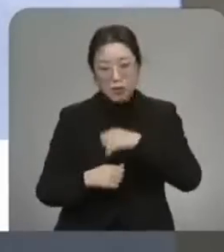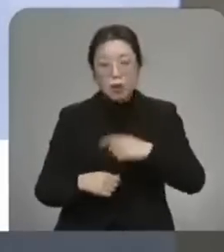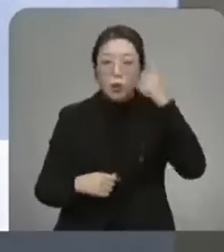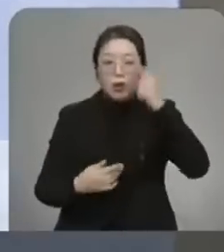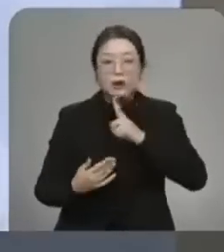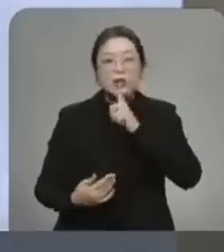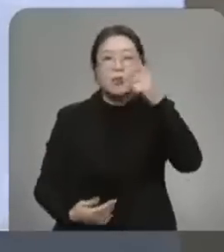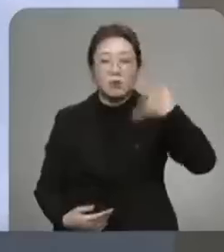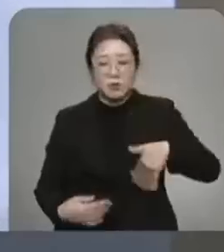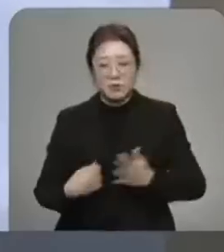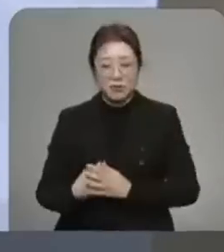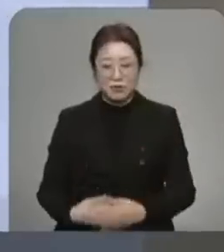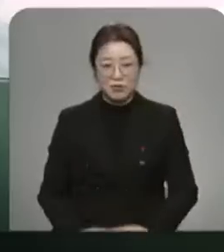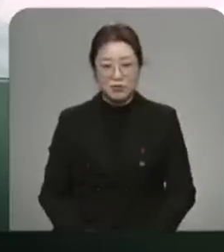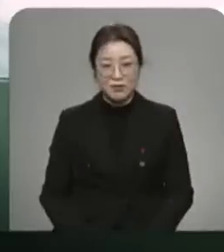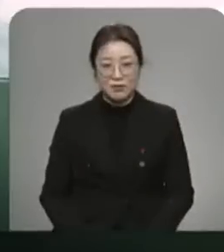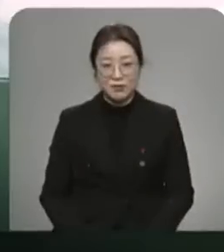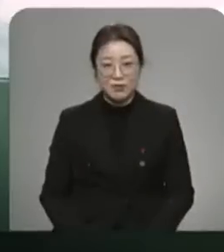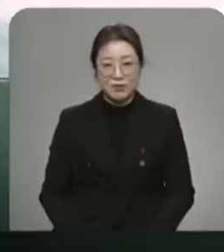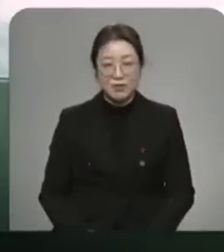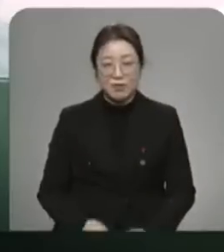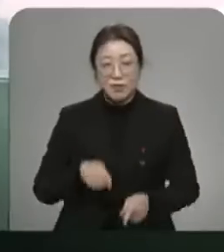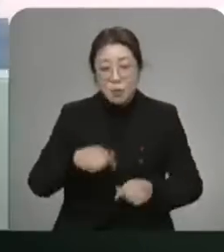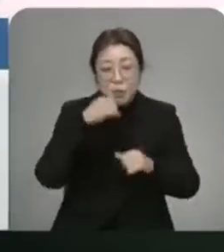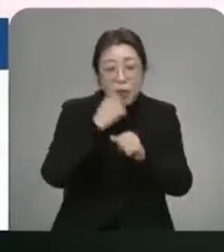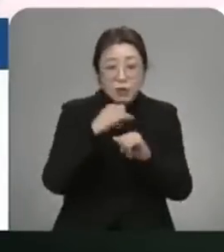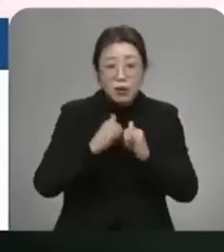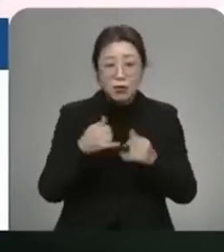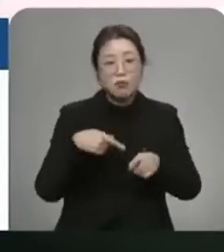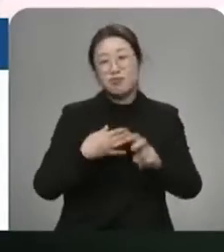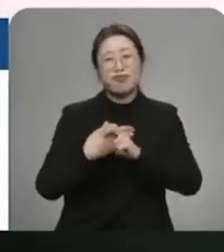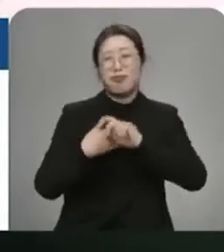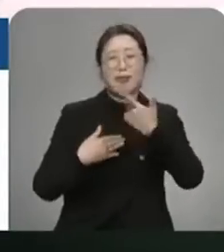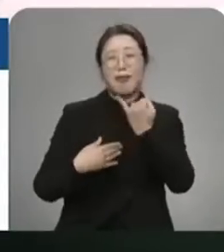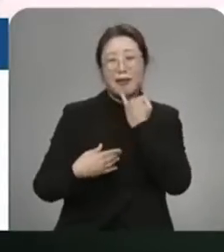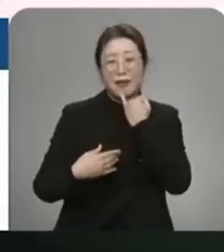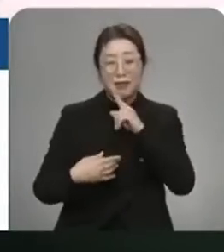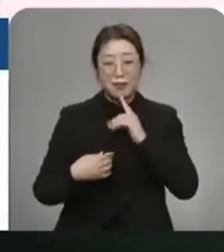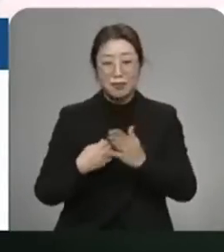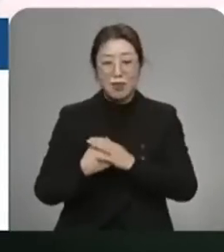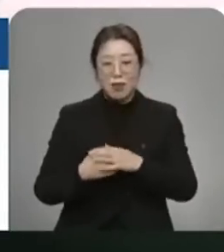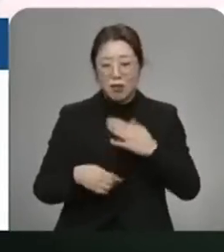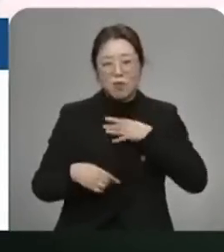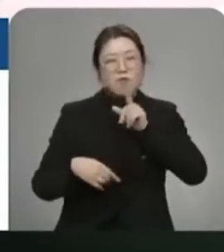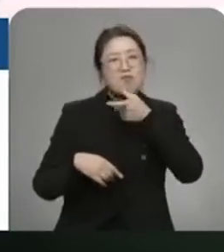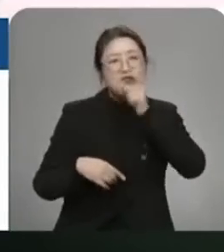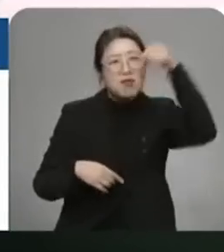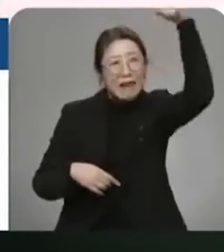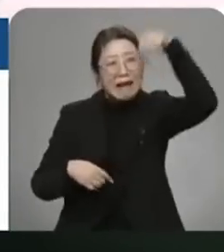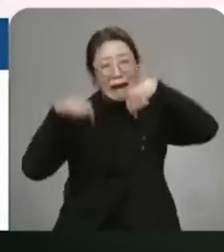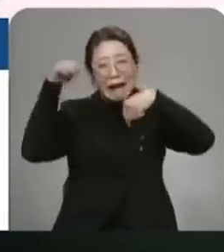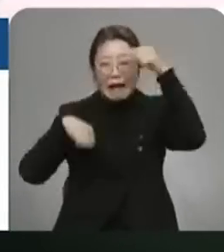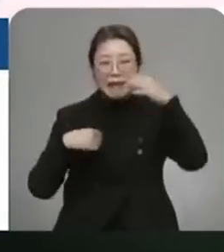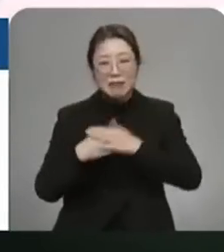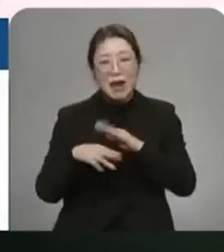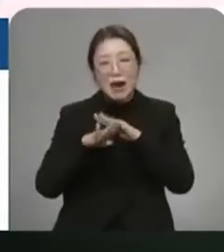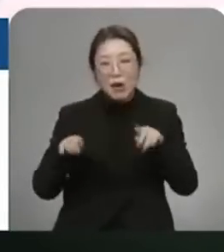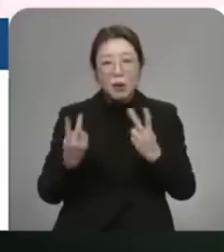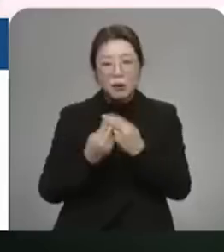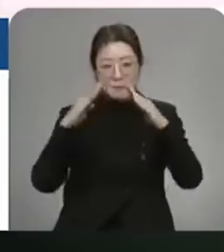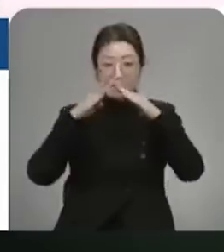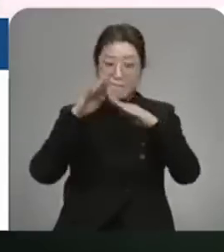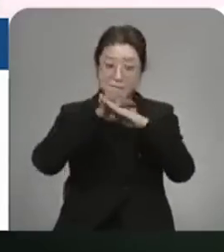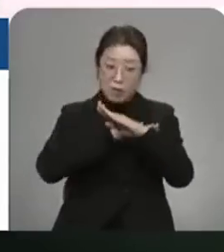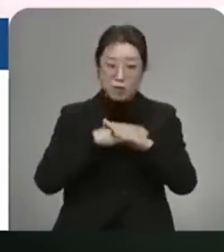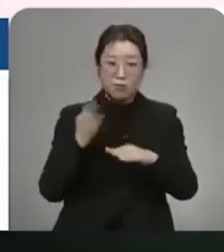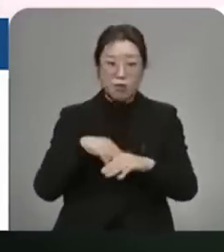신고를 안 한 탓입니다. 이제 시공하시는 업자분들도 이게 불법이 아니라고 하시니까 우리 집에 이제 방수 문제를 해결하려고 설치를 한 건데 이게